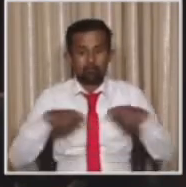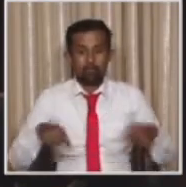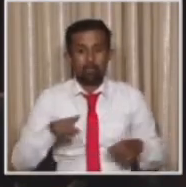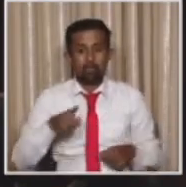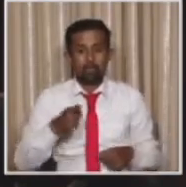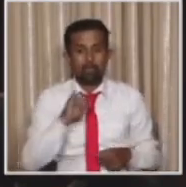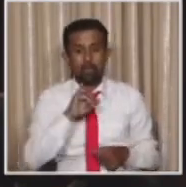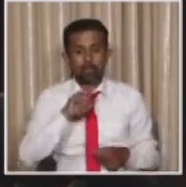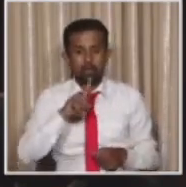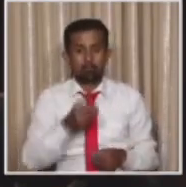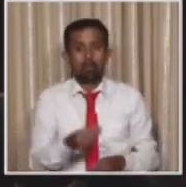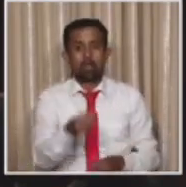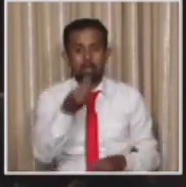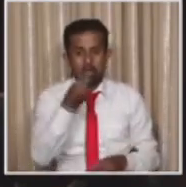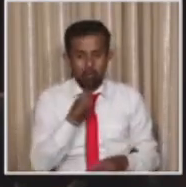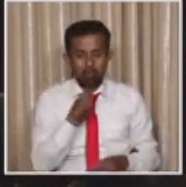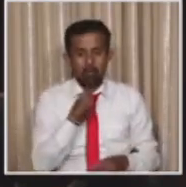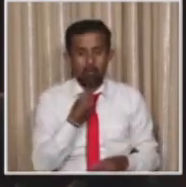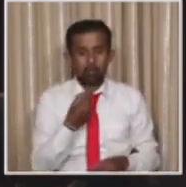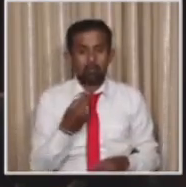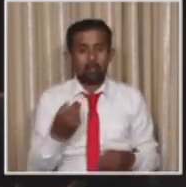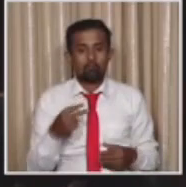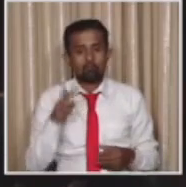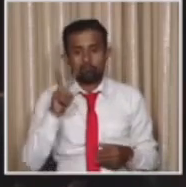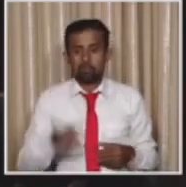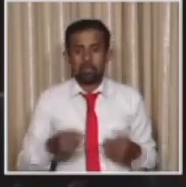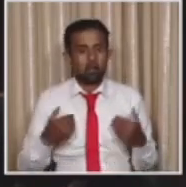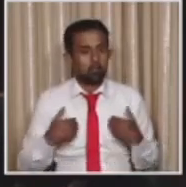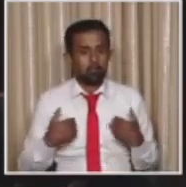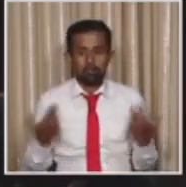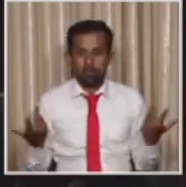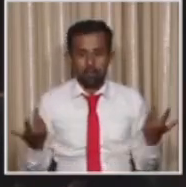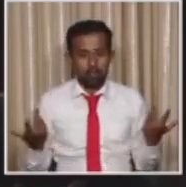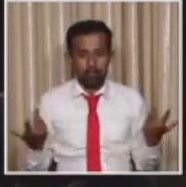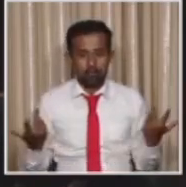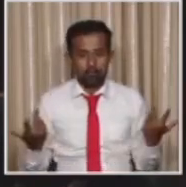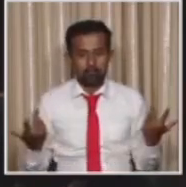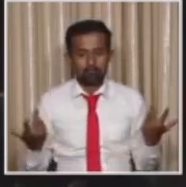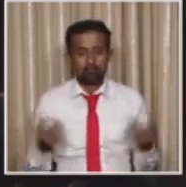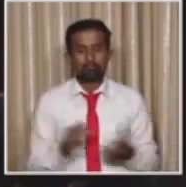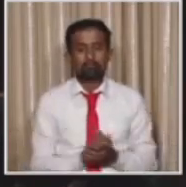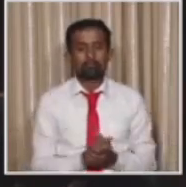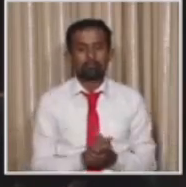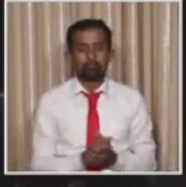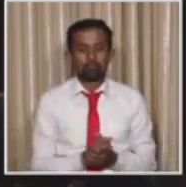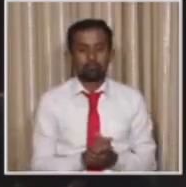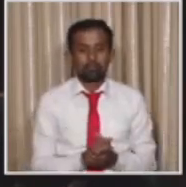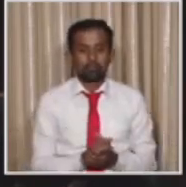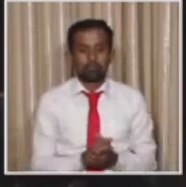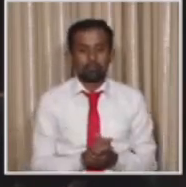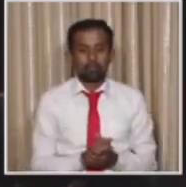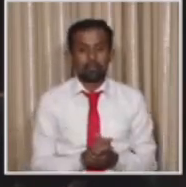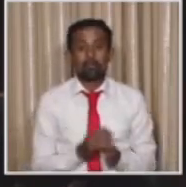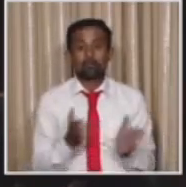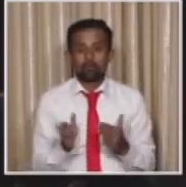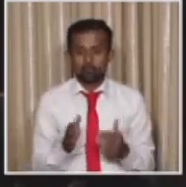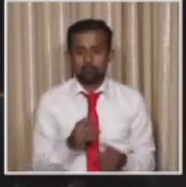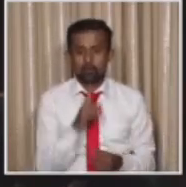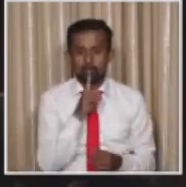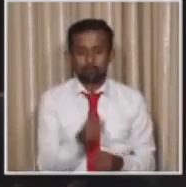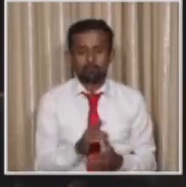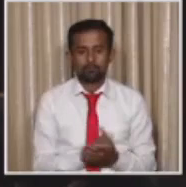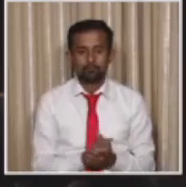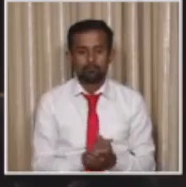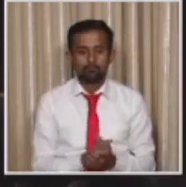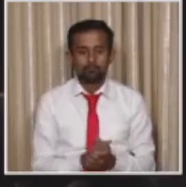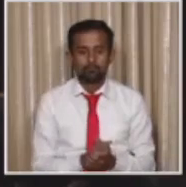161ක්වත් ලැබෙයි කියන විශ්වාසයක් අපිට නැහැ. ඒ වගේම මම කියන්න කැමතියි අනික් කාරණේ.